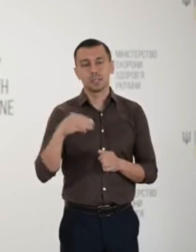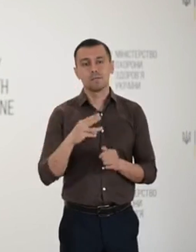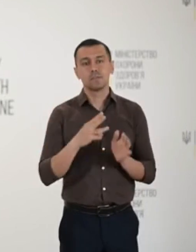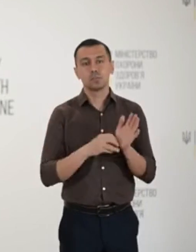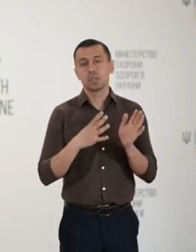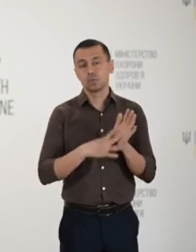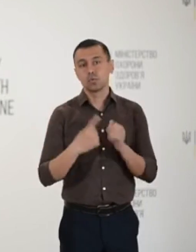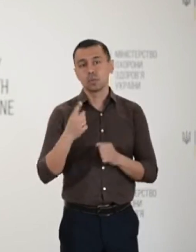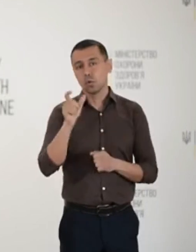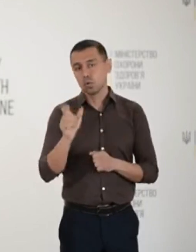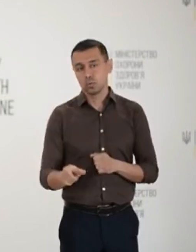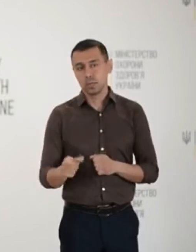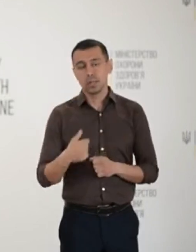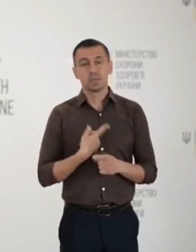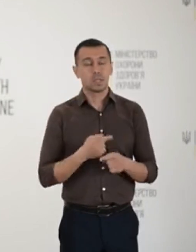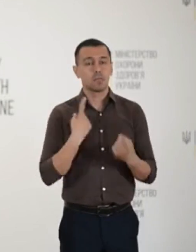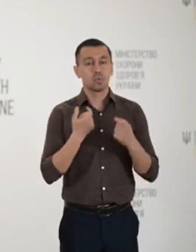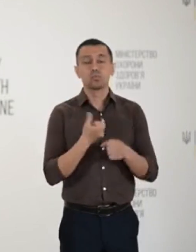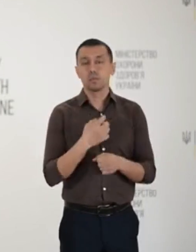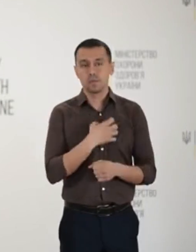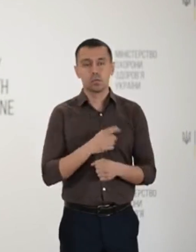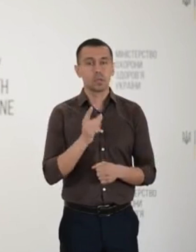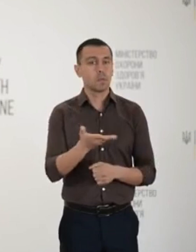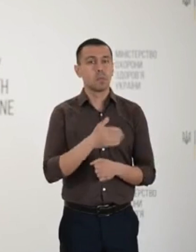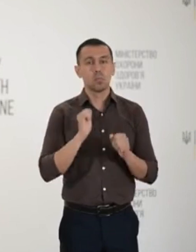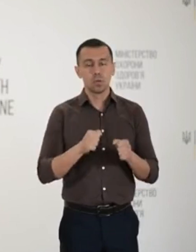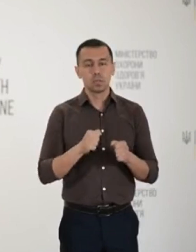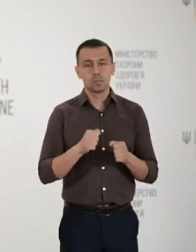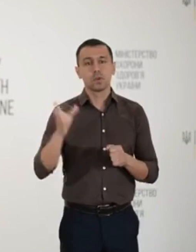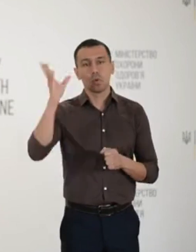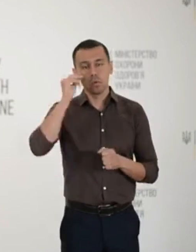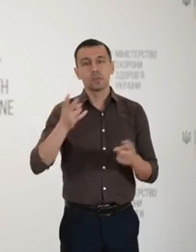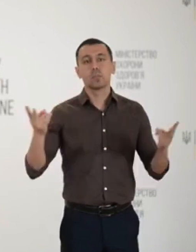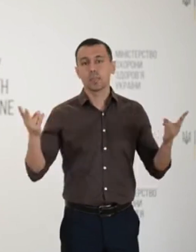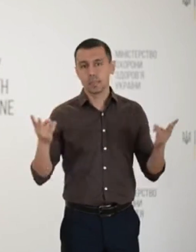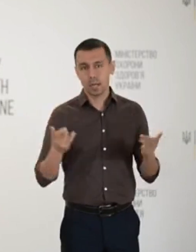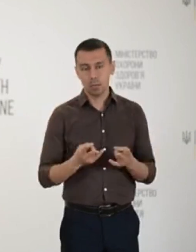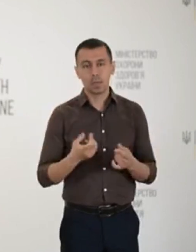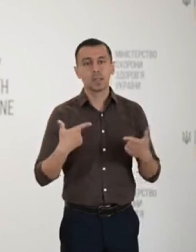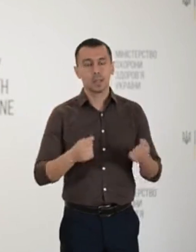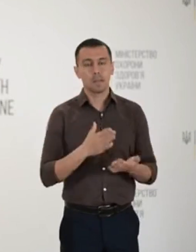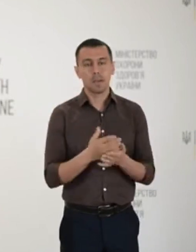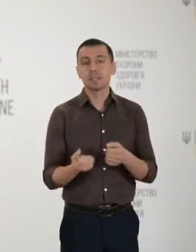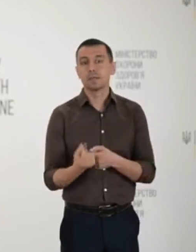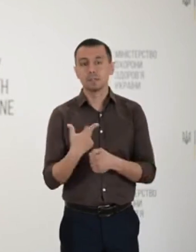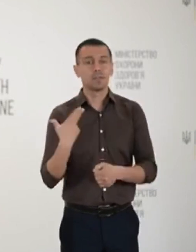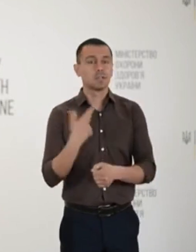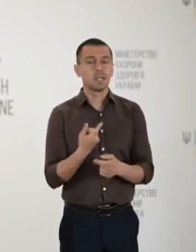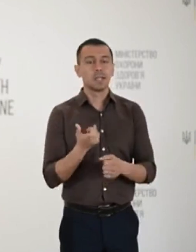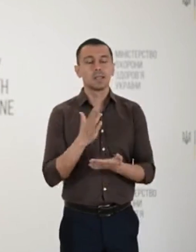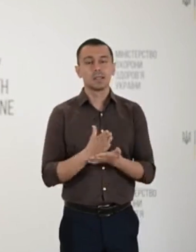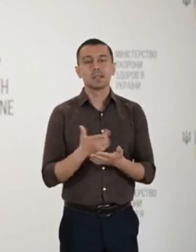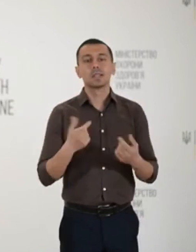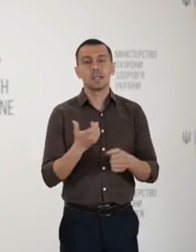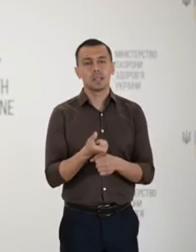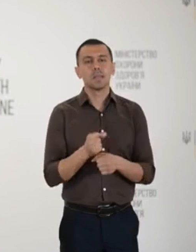особи. Тому нам ця інформація дуже важлива, оскільки ми можемо логістично враховувати потребу, де має з'явитися вакцина, де є найбільша